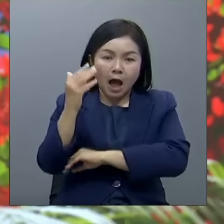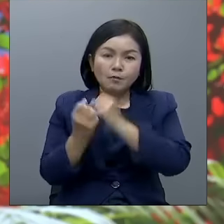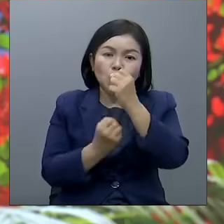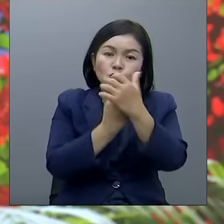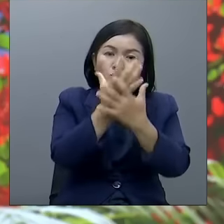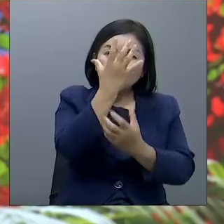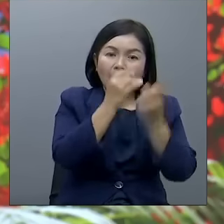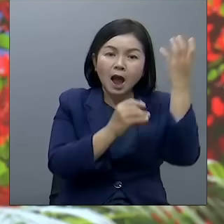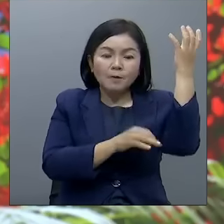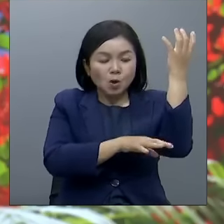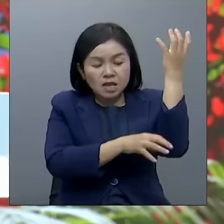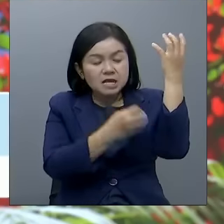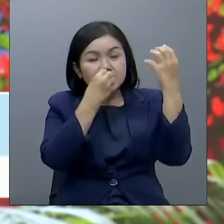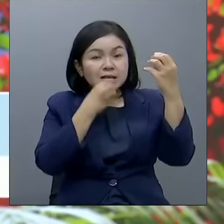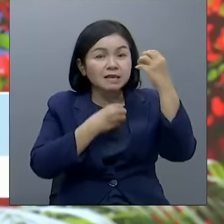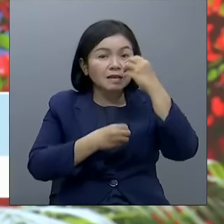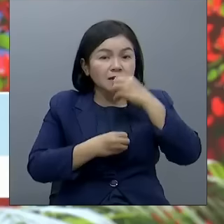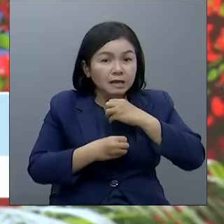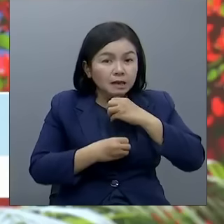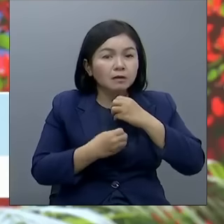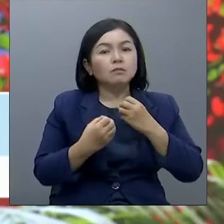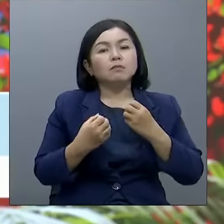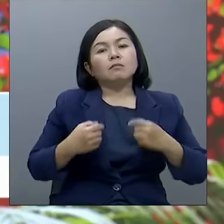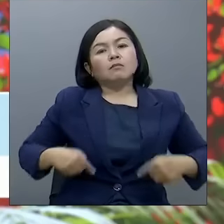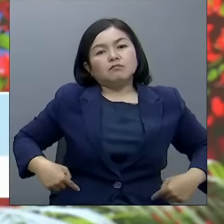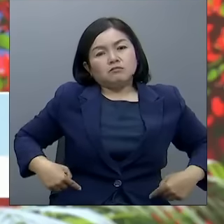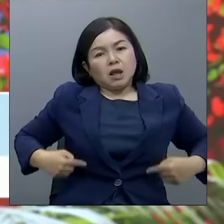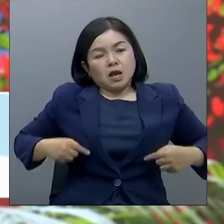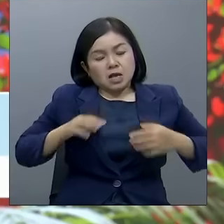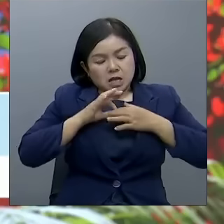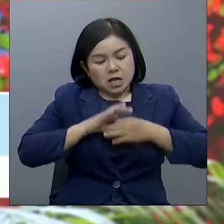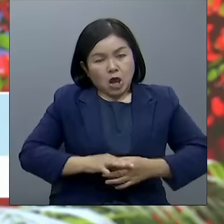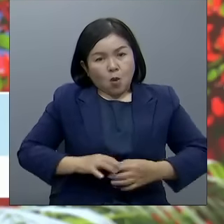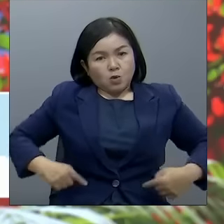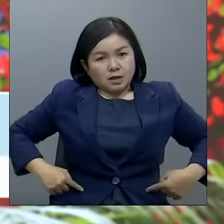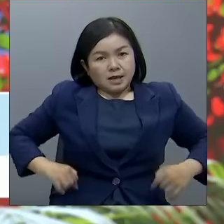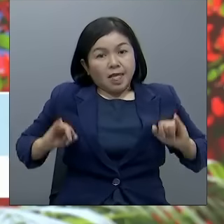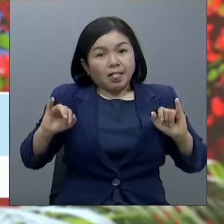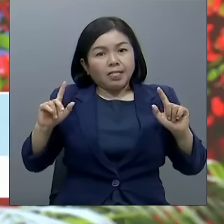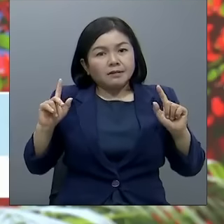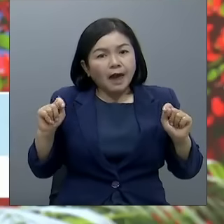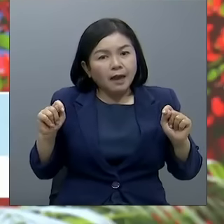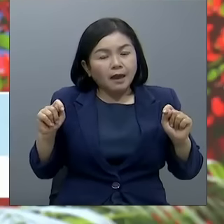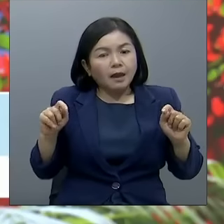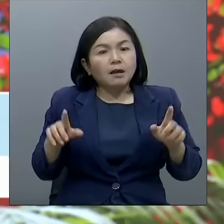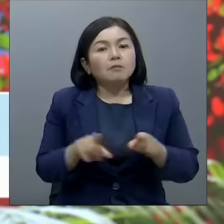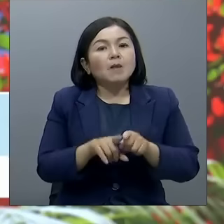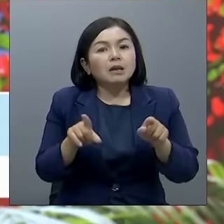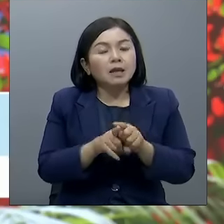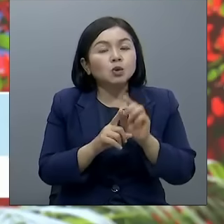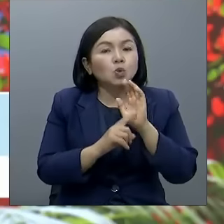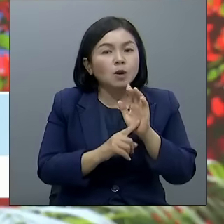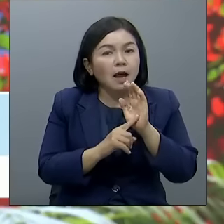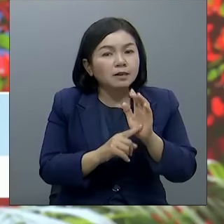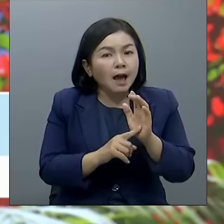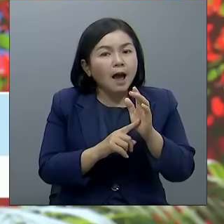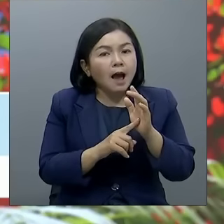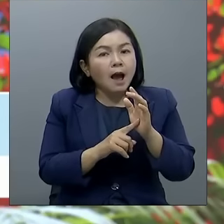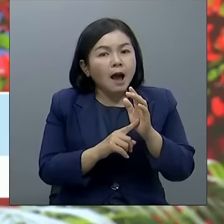ไพรหลายชนิดเนี่ยมีผลต่อการทำงานของไตนะครับโดยเฉพาะโดยบางตัวเนี่ยยกตัวอย่างเช่นนะครับไค